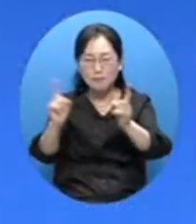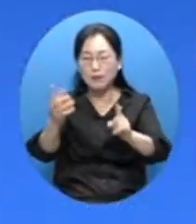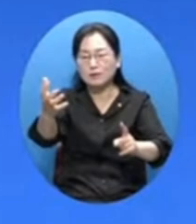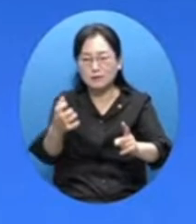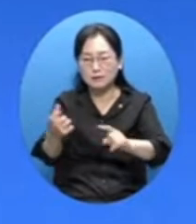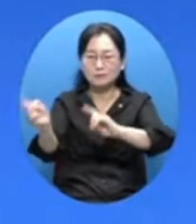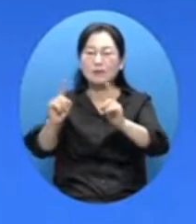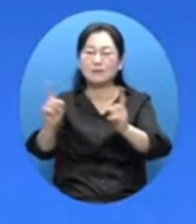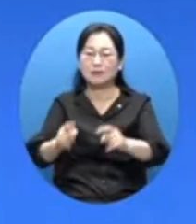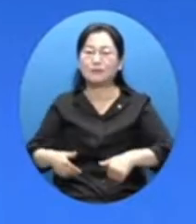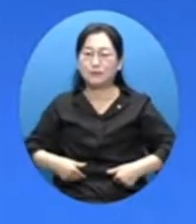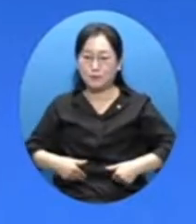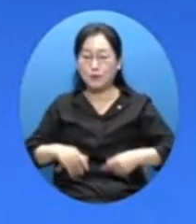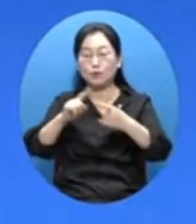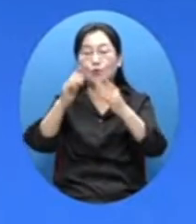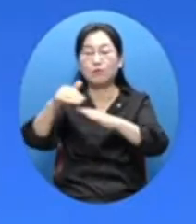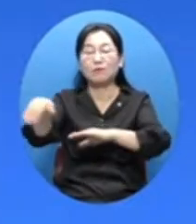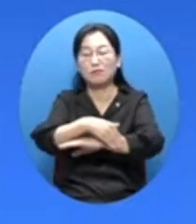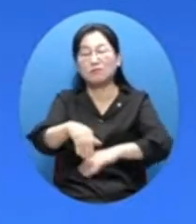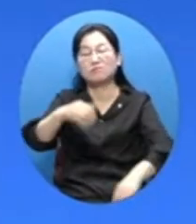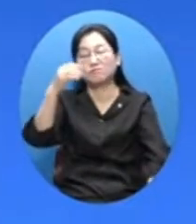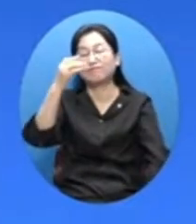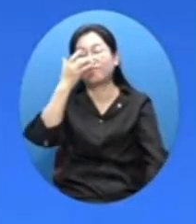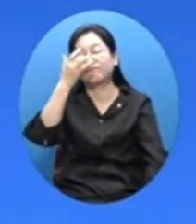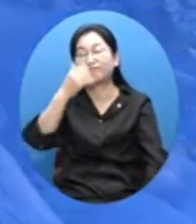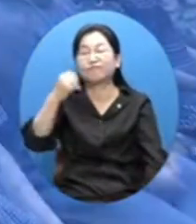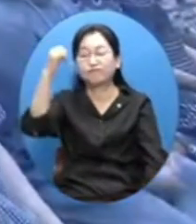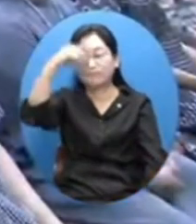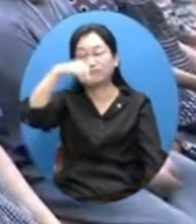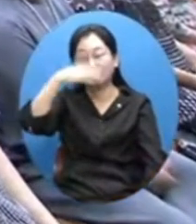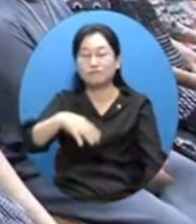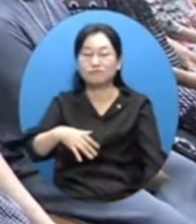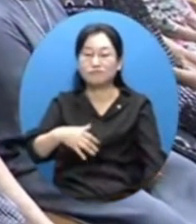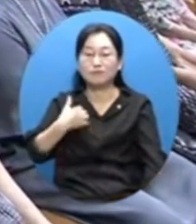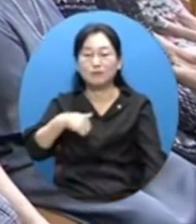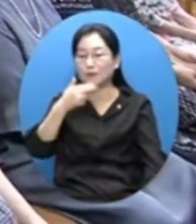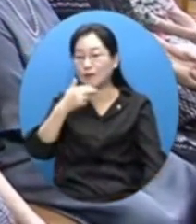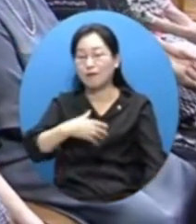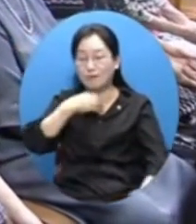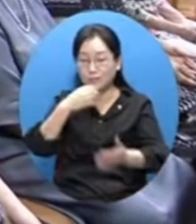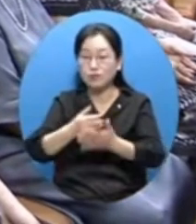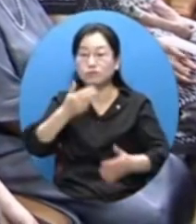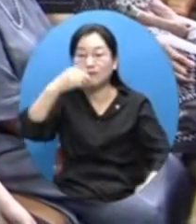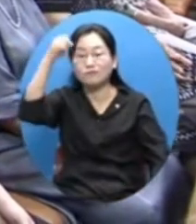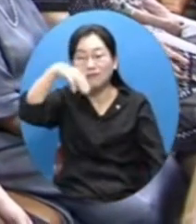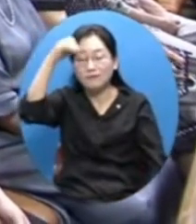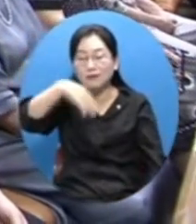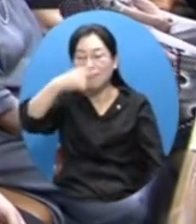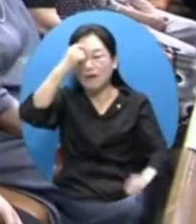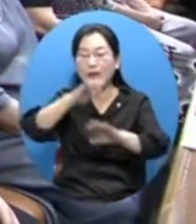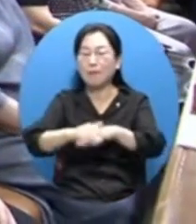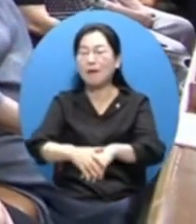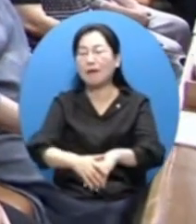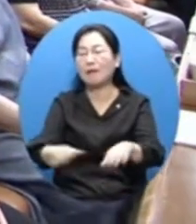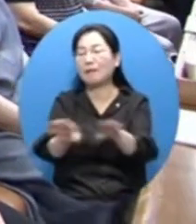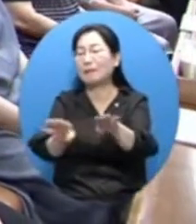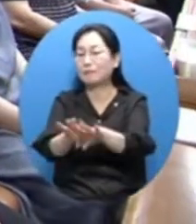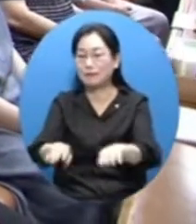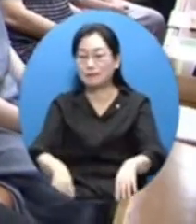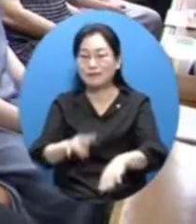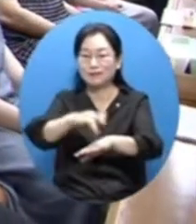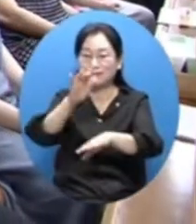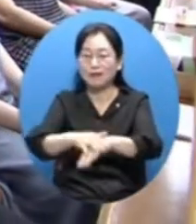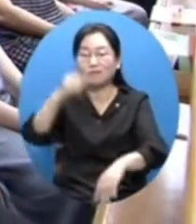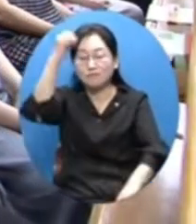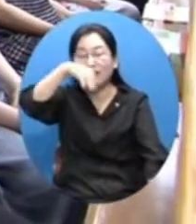교회를 다녀도 별 기쁨이 없고 예배를 다녀도 아무런 감동이나 감격이 없고 가끔 예배를 빠지기도 하고 습관적으로